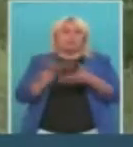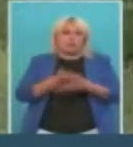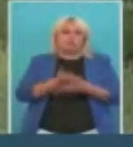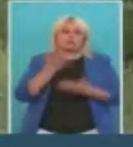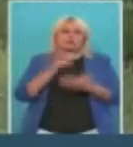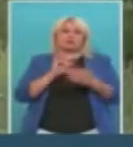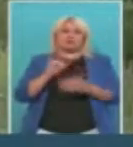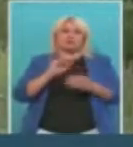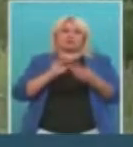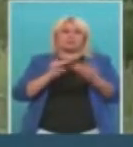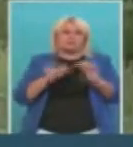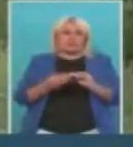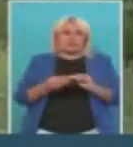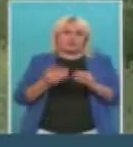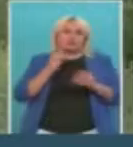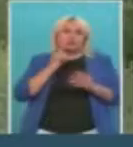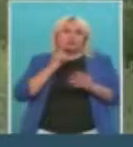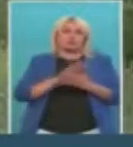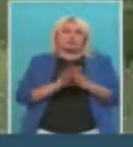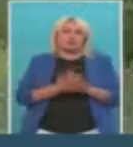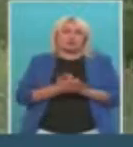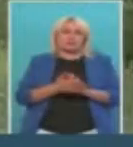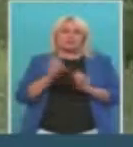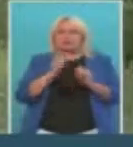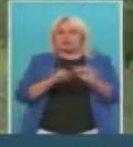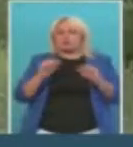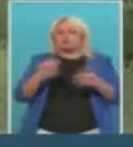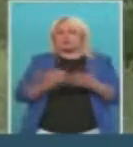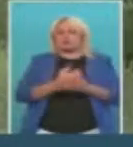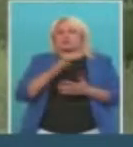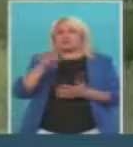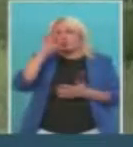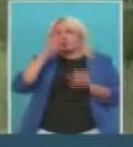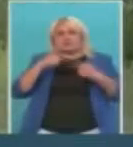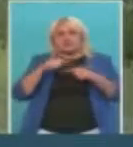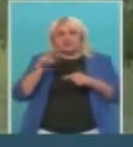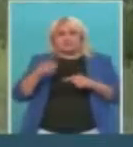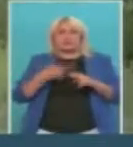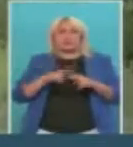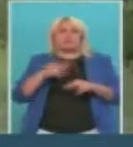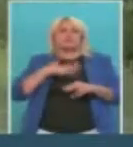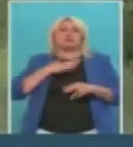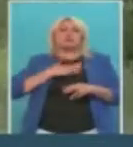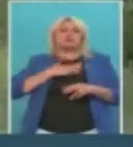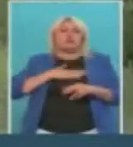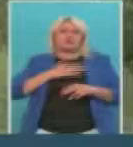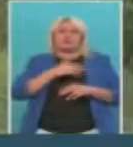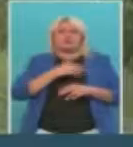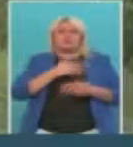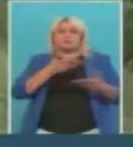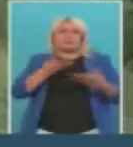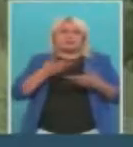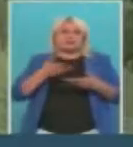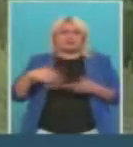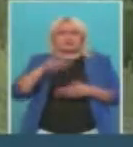тебя затруднительное положение. И каждый может ее найти в лице госорганов. Поэтому мы с удовольствием хотим пригласить